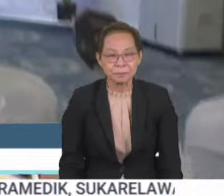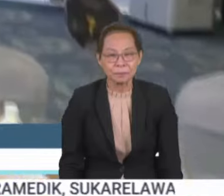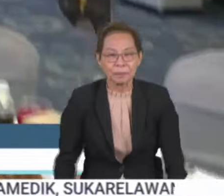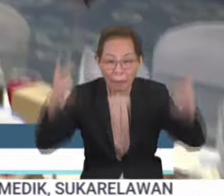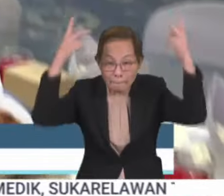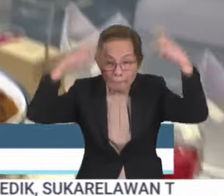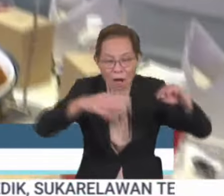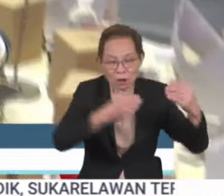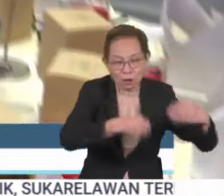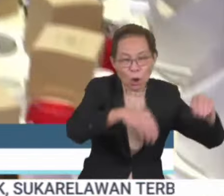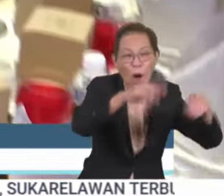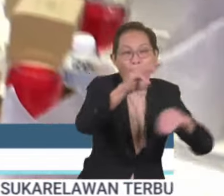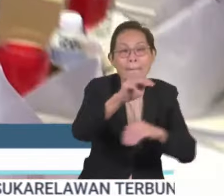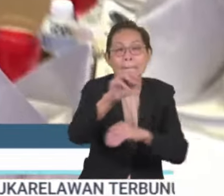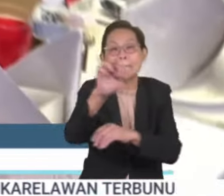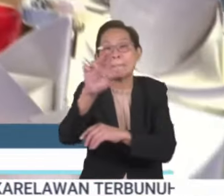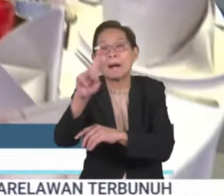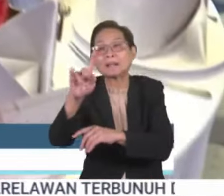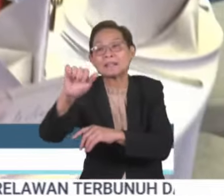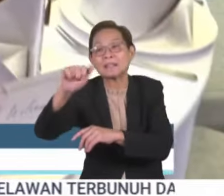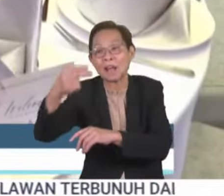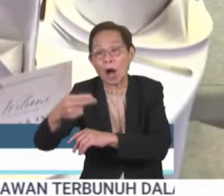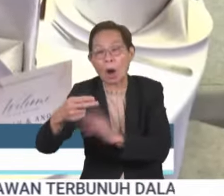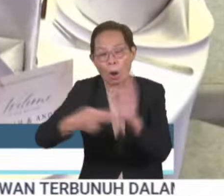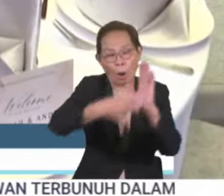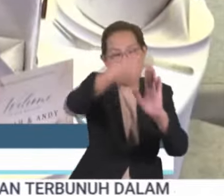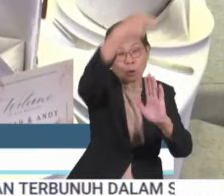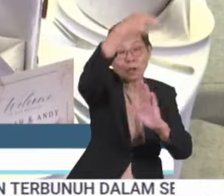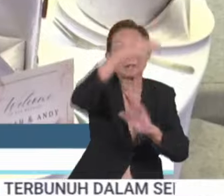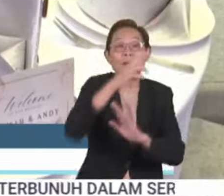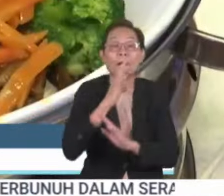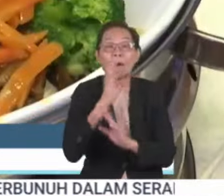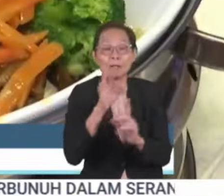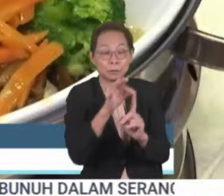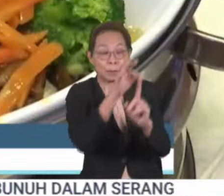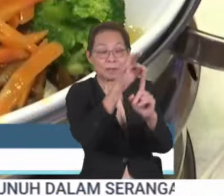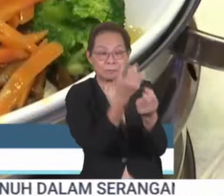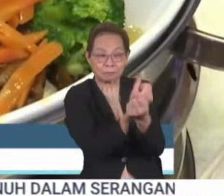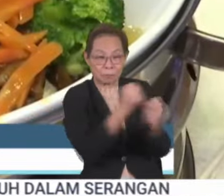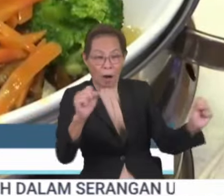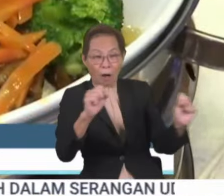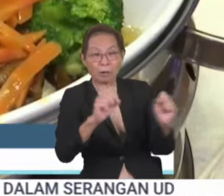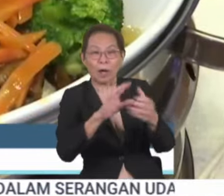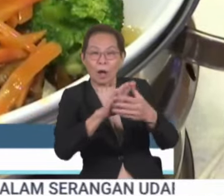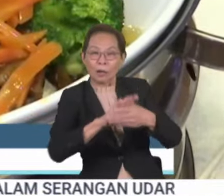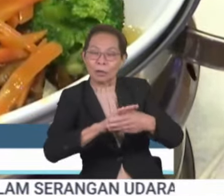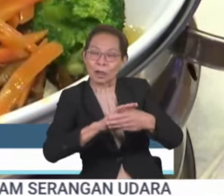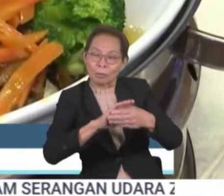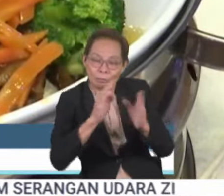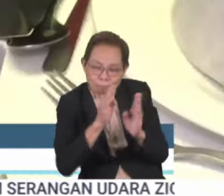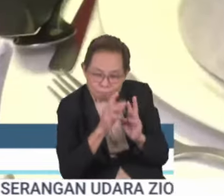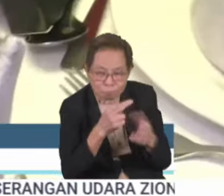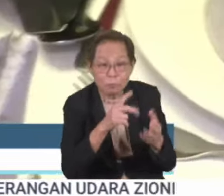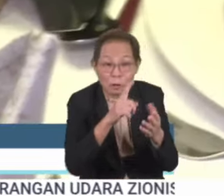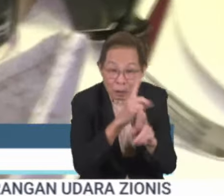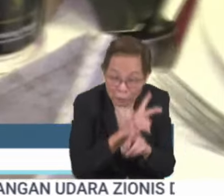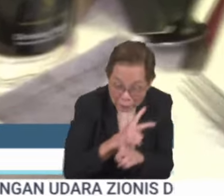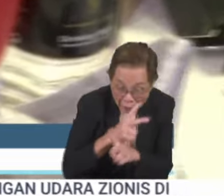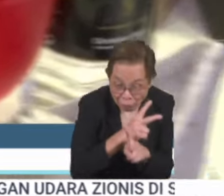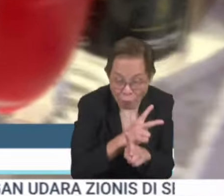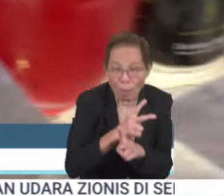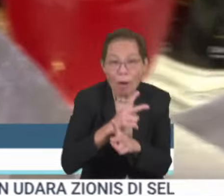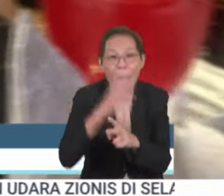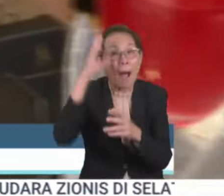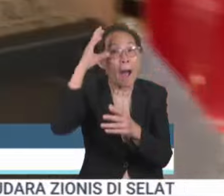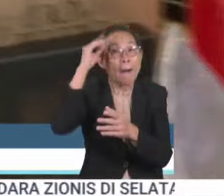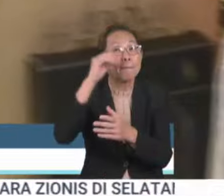Menurut pengarah jualan Mardia Hotel & Suites, Rohayah Abdul Sata, pakej disediakan dengan perincian yang teliti selain memastikan pengantin dan